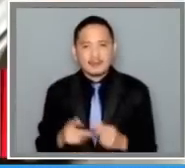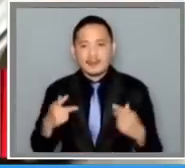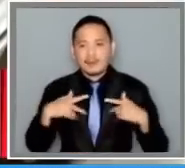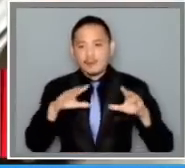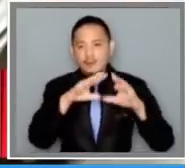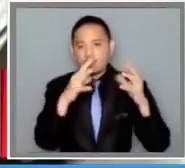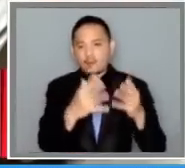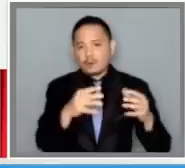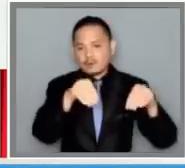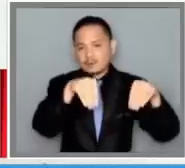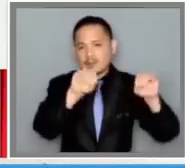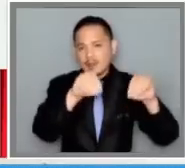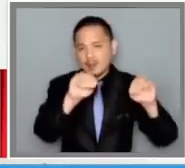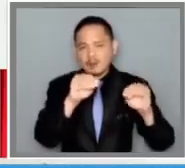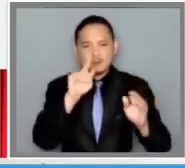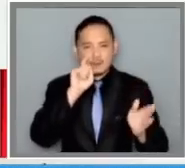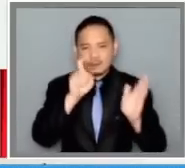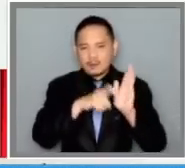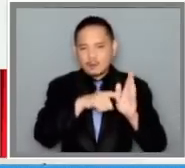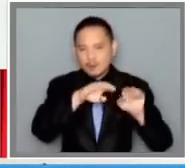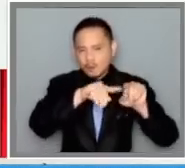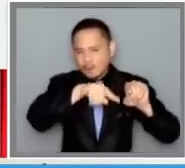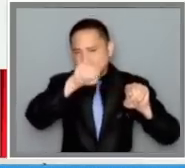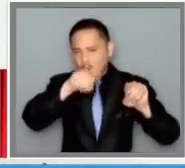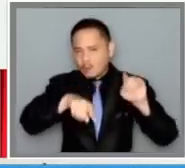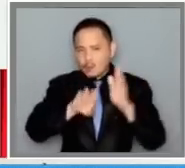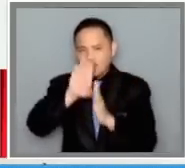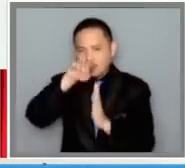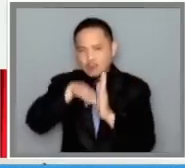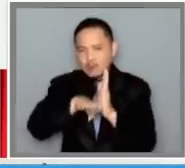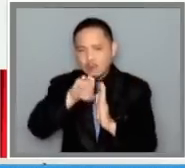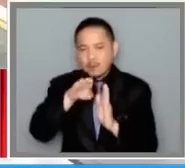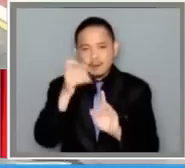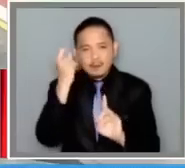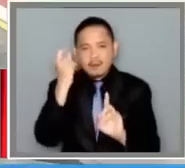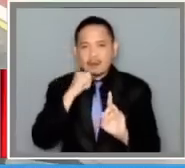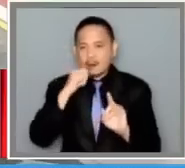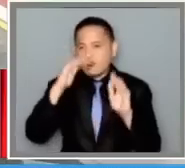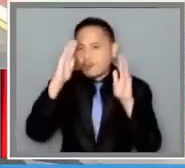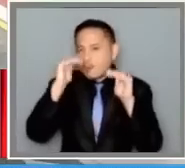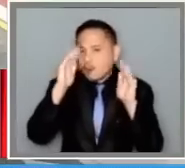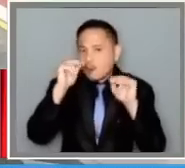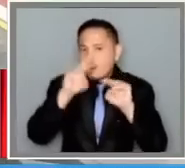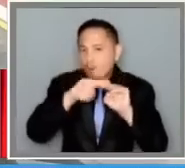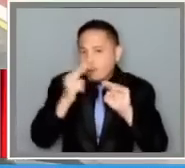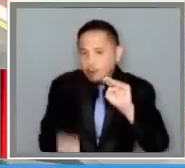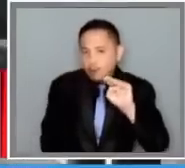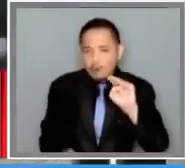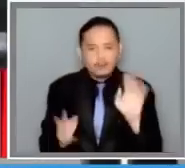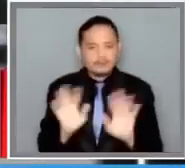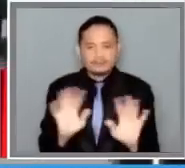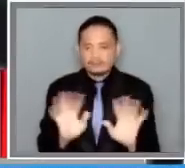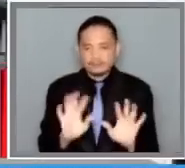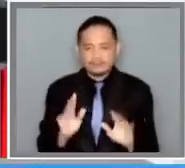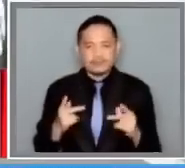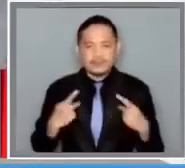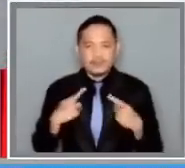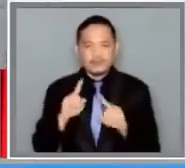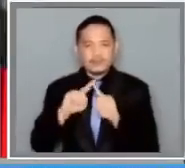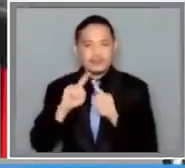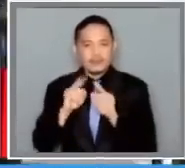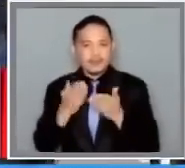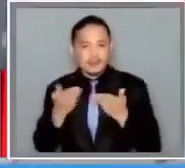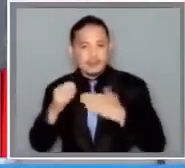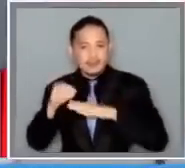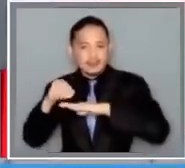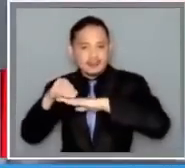pong Lunes at Martes. Pero huwag daw naman masyadong umaasa ha. May iba pa raw kasing factors na nakakaapekto sa oil prices